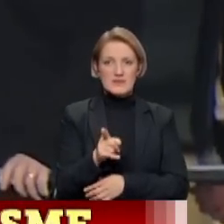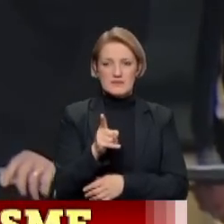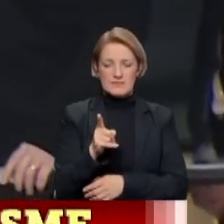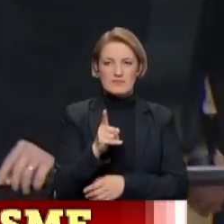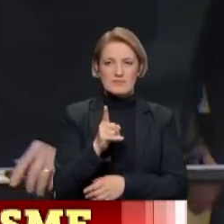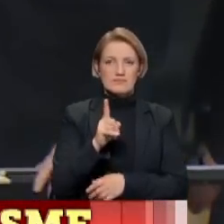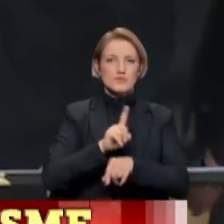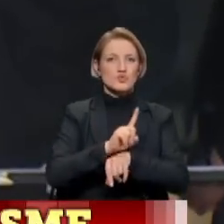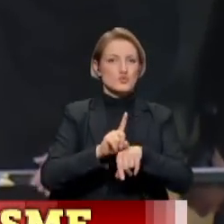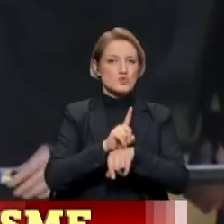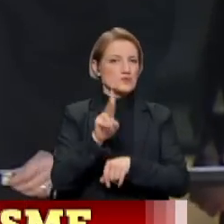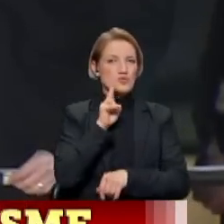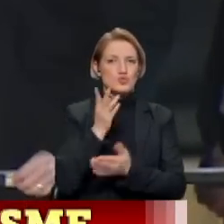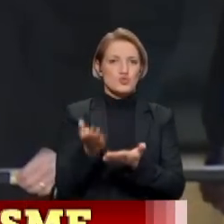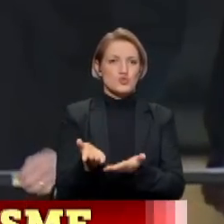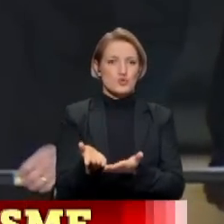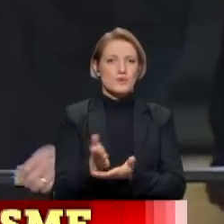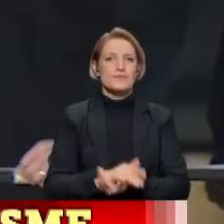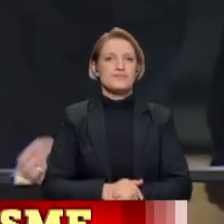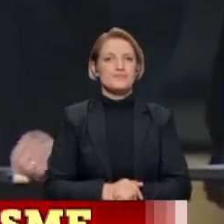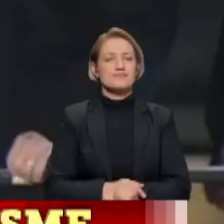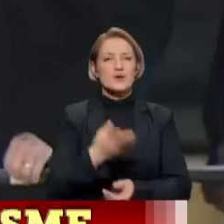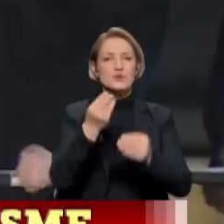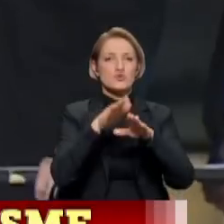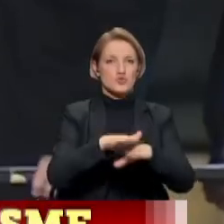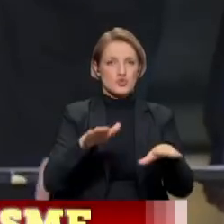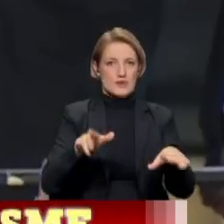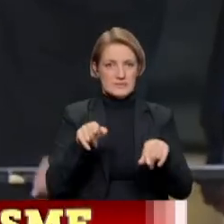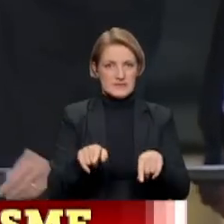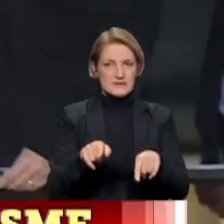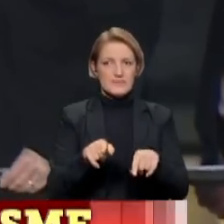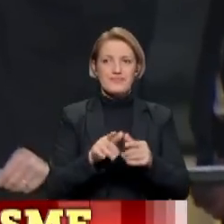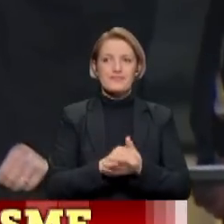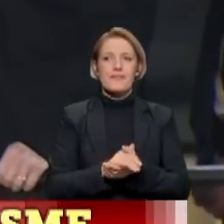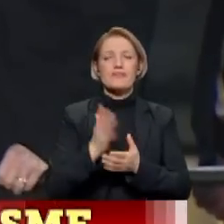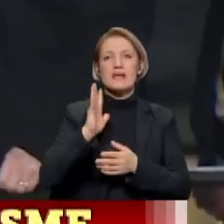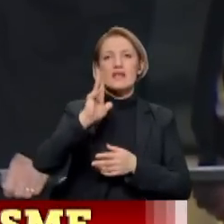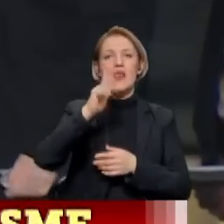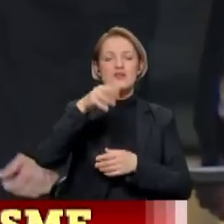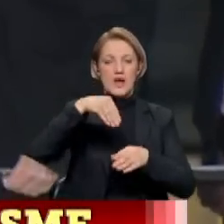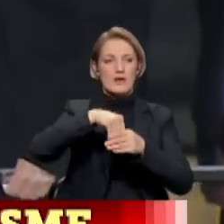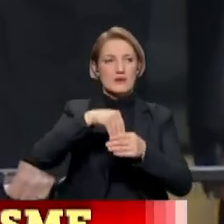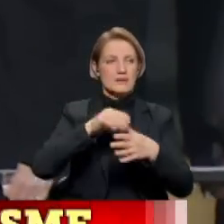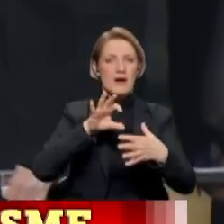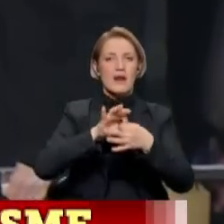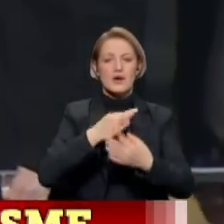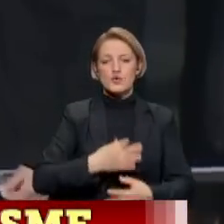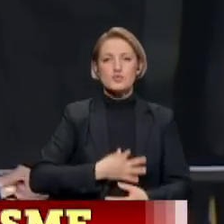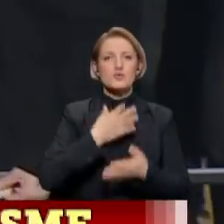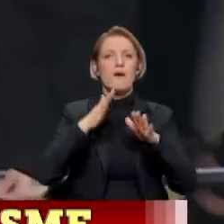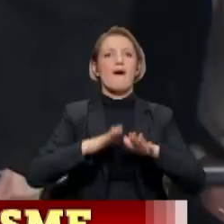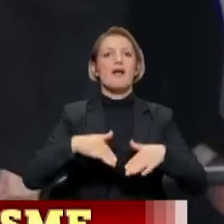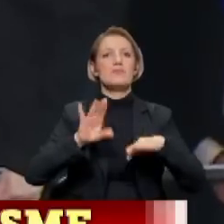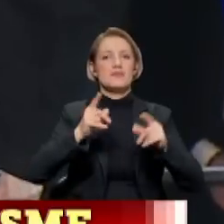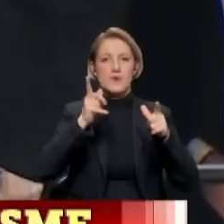irade sürecinin sonucudur. Çocuklarımızın gelecekle ilgili umudunun kalmadığı